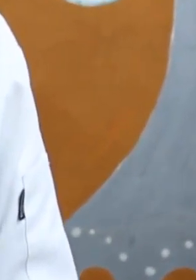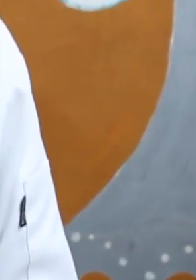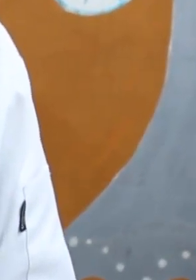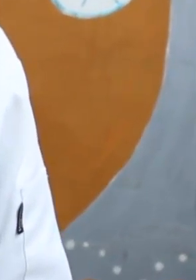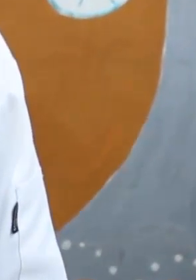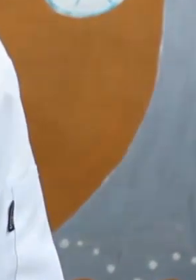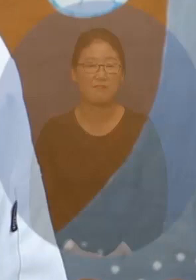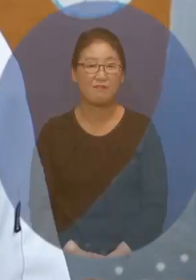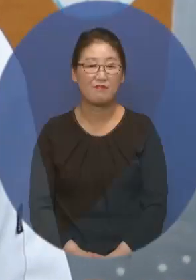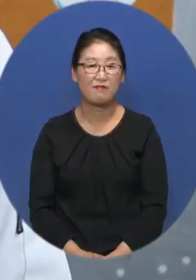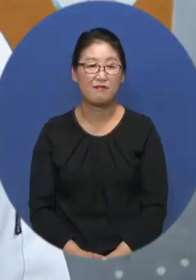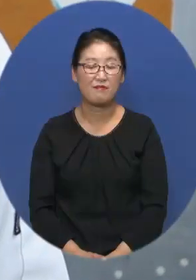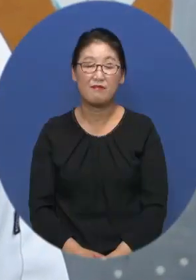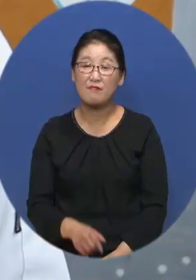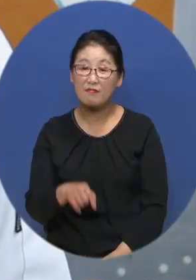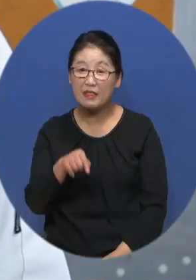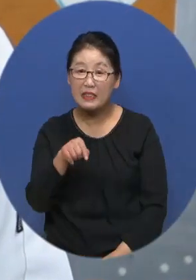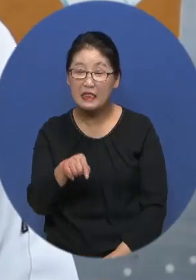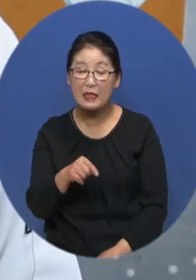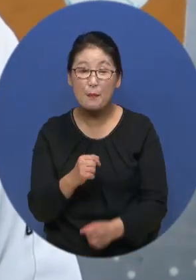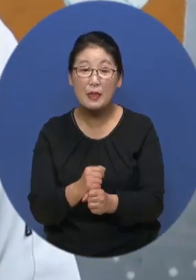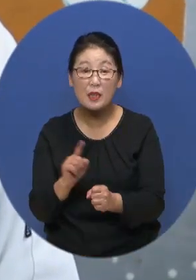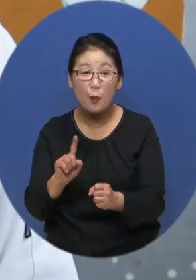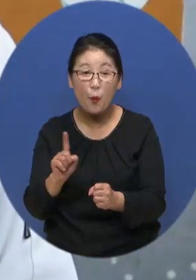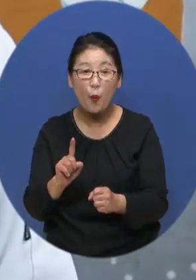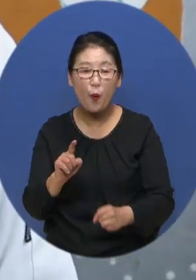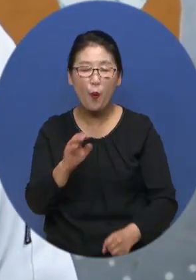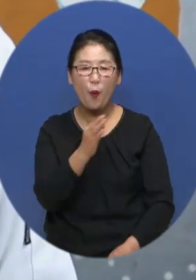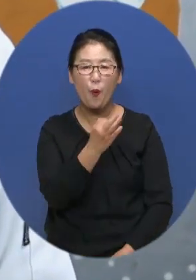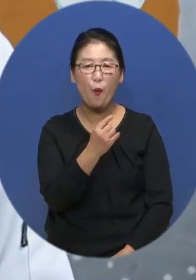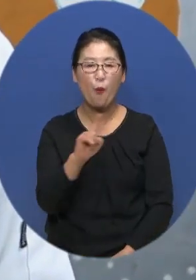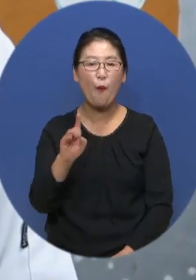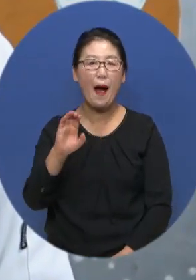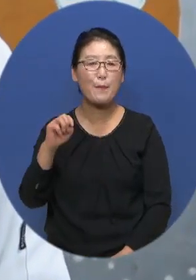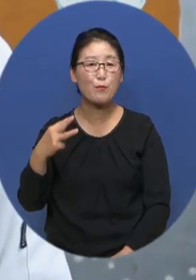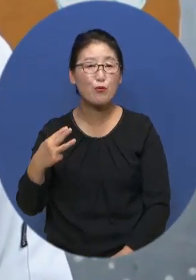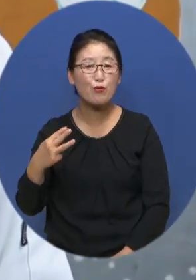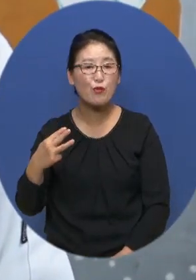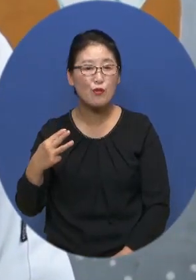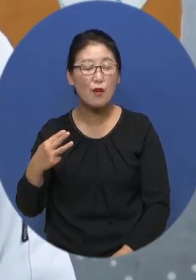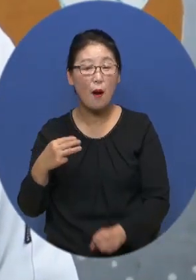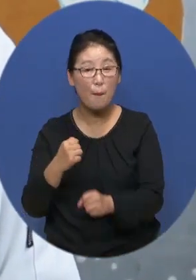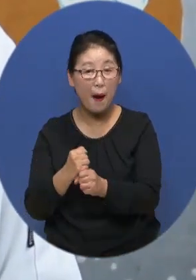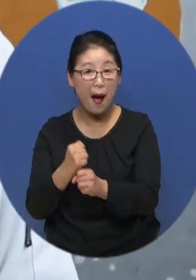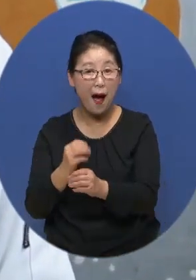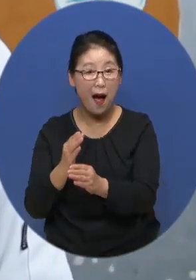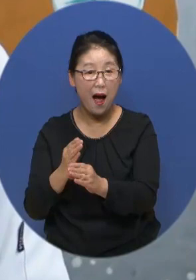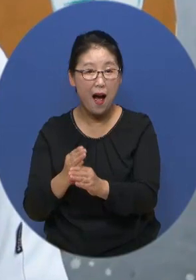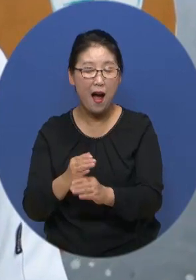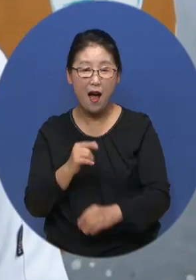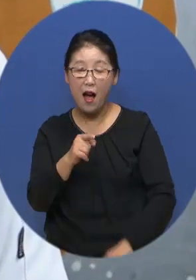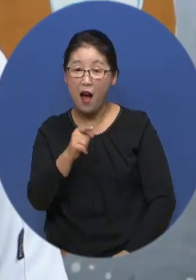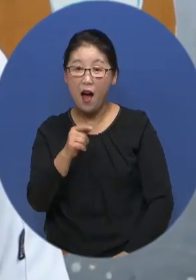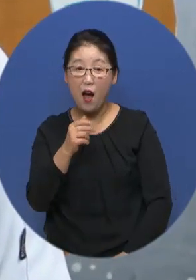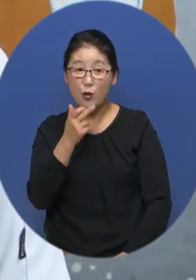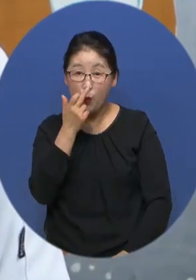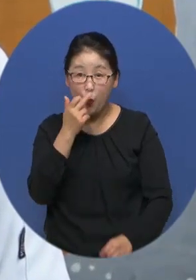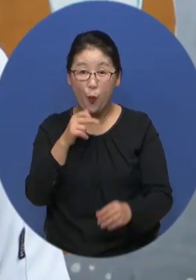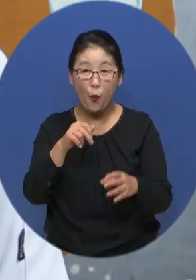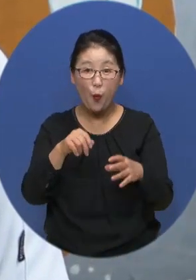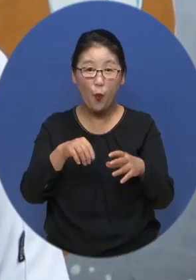지금 뭐 하고 있어요? 네, 아프요. 뭐 찍고 있어요? 초콜릿 녹이고 있어요?